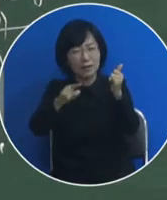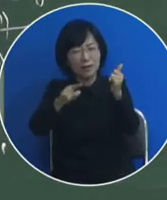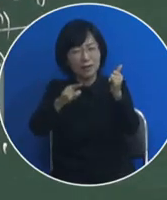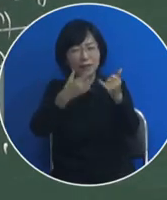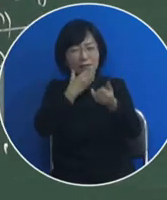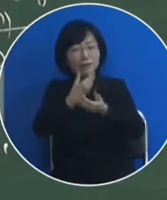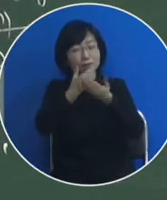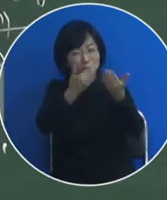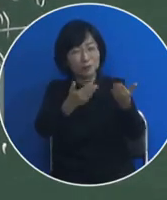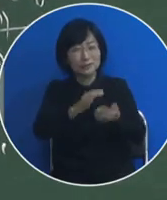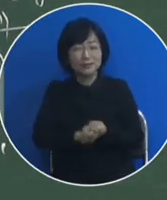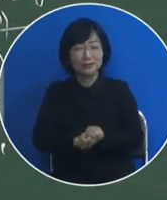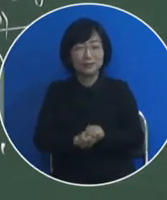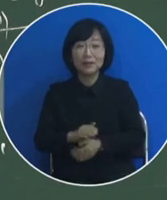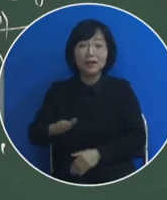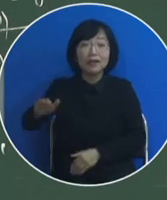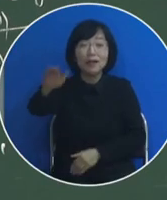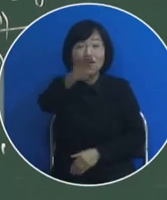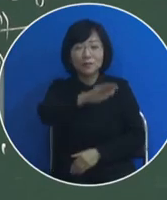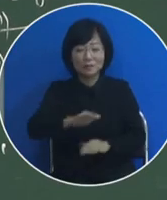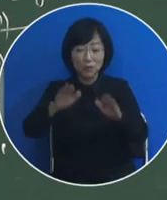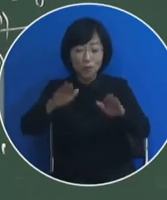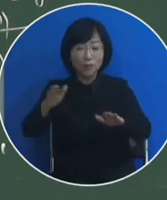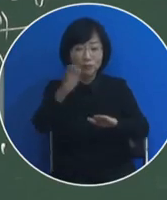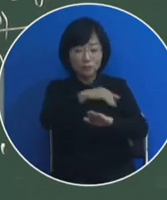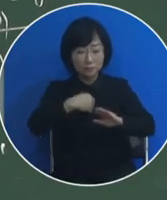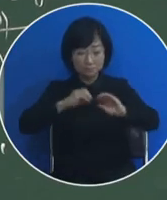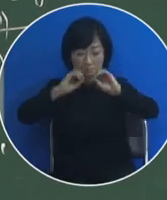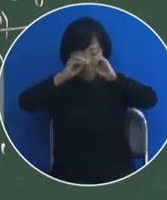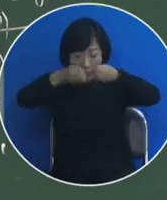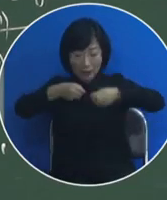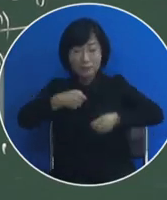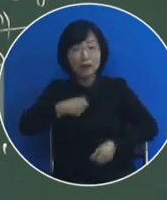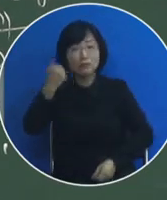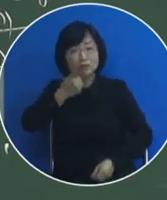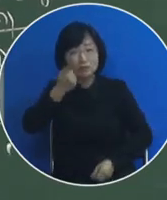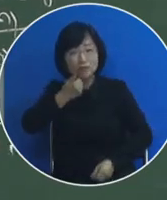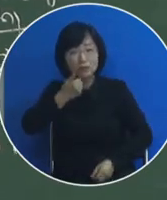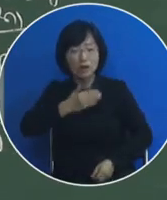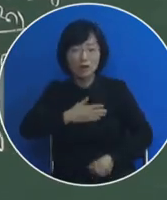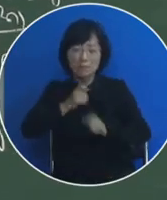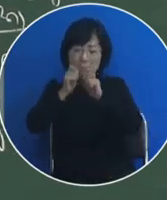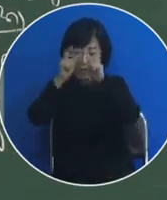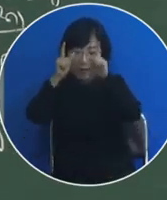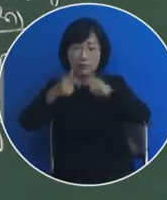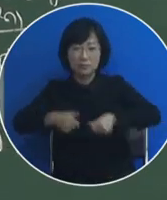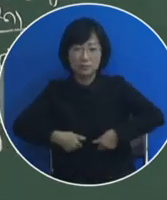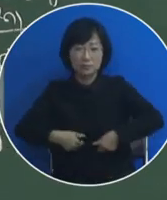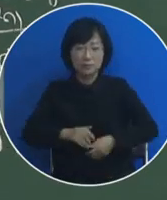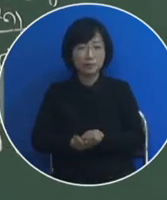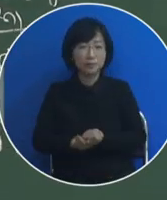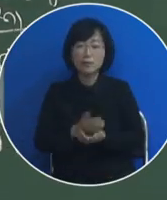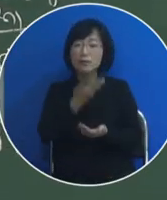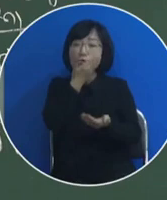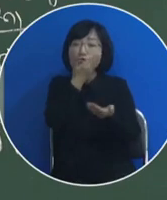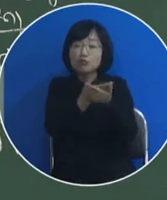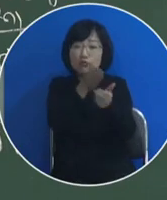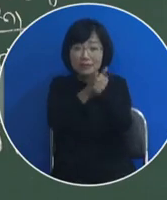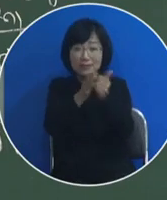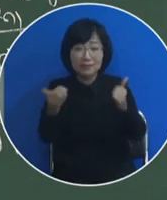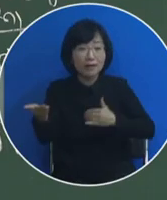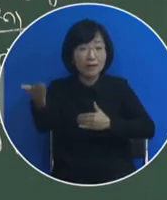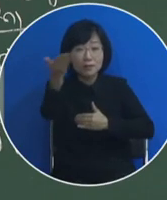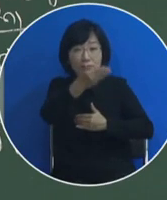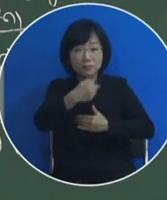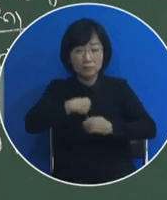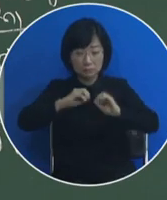알아야 됩니다. So starting today, you need to know who you are. 그렇죠. Isn't that so? 오늘부터 중직자 여러분이 누군지 아셔야 돼요. And starting today, you church officers